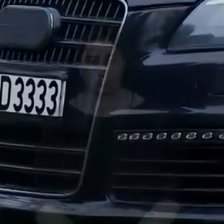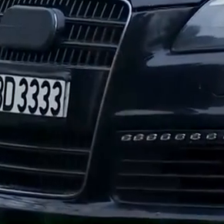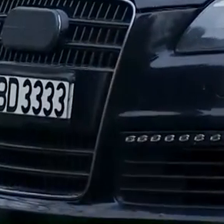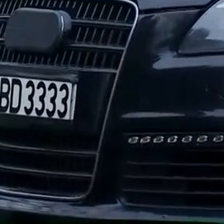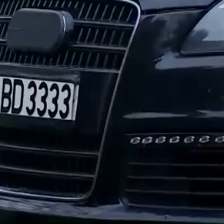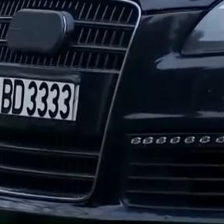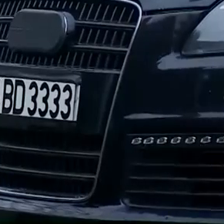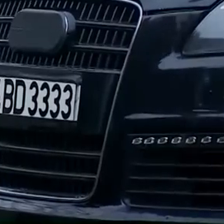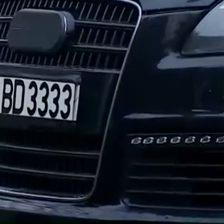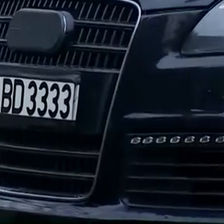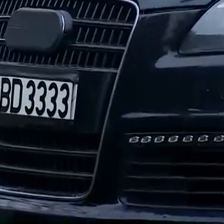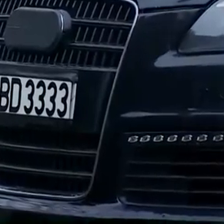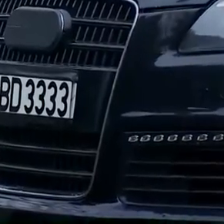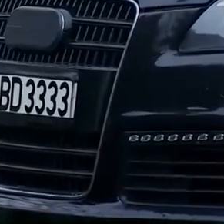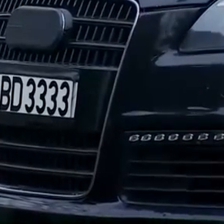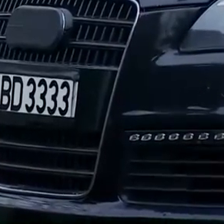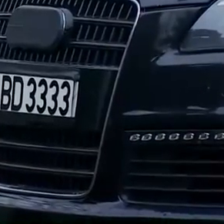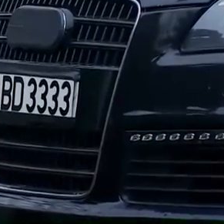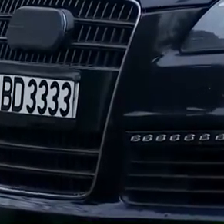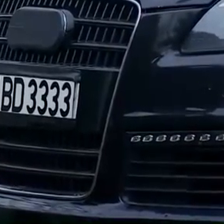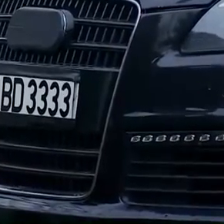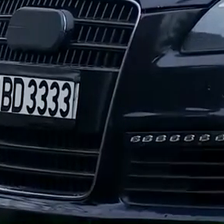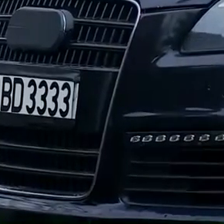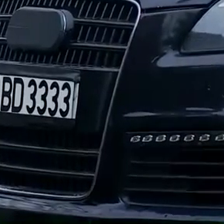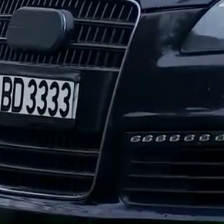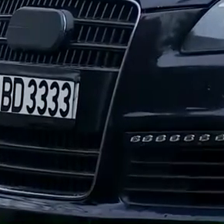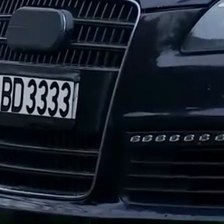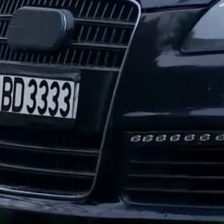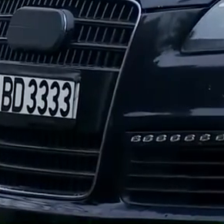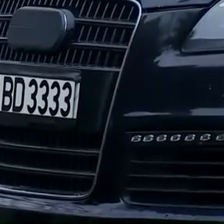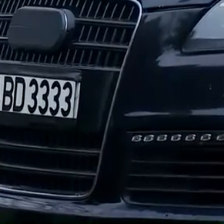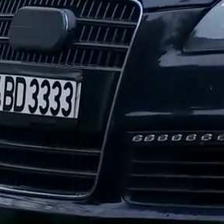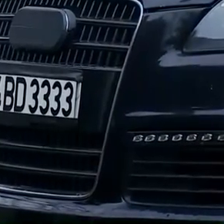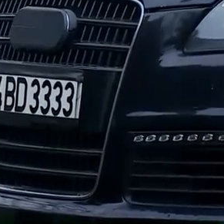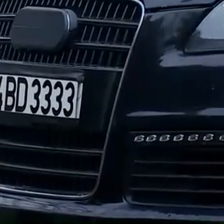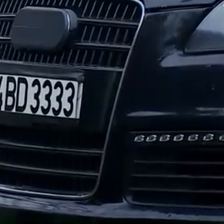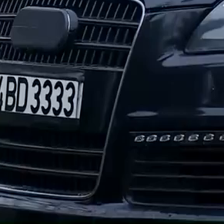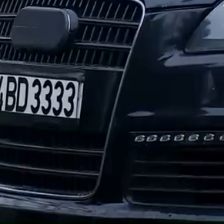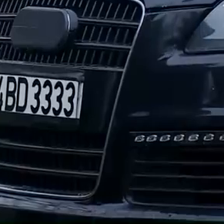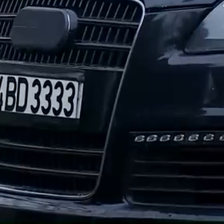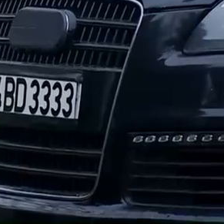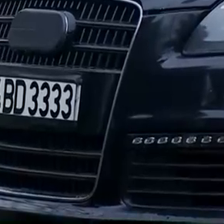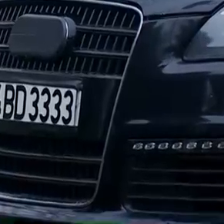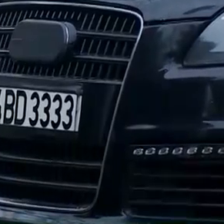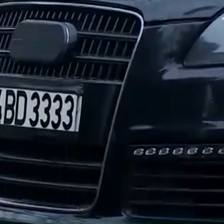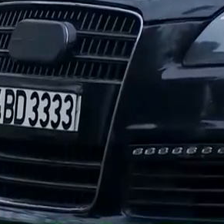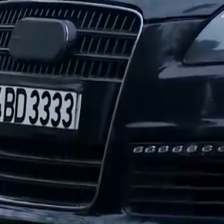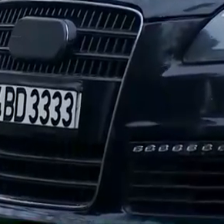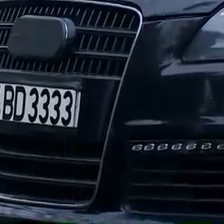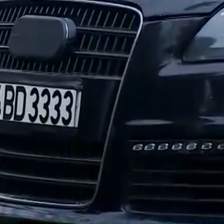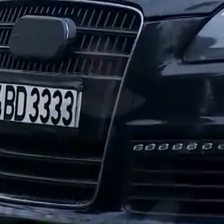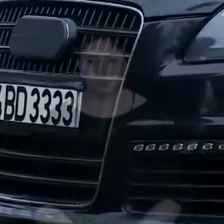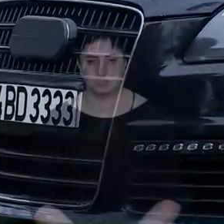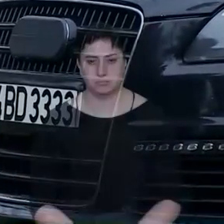ceplerini karıştırıyor ama nafile. Bir kuruş çıkmadı ceplerinden. Şimdi de kabanı montunun üzerine giymeye çalışıyor.